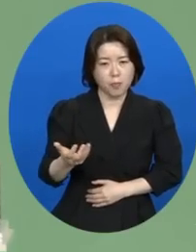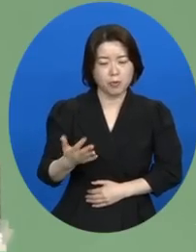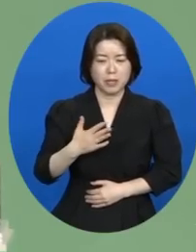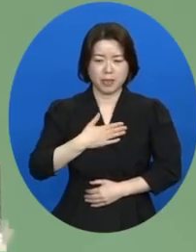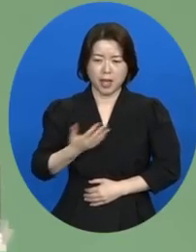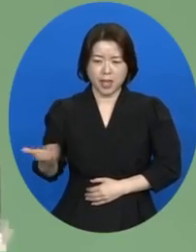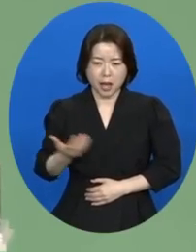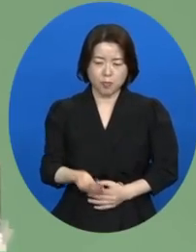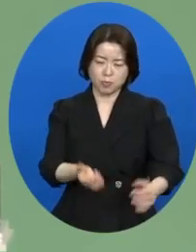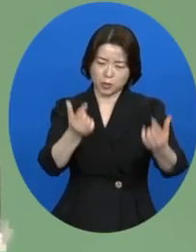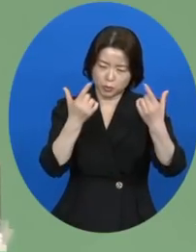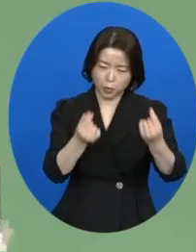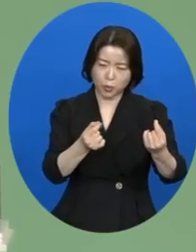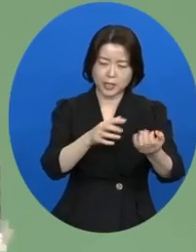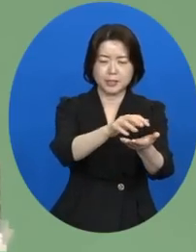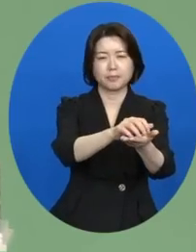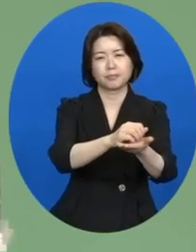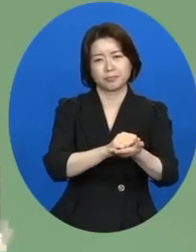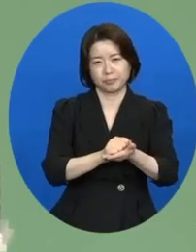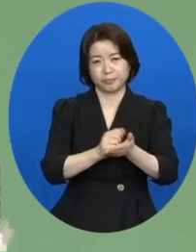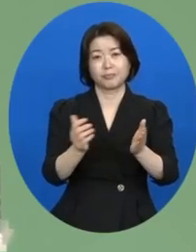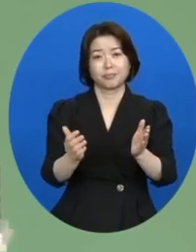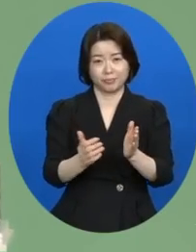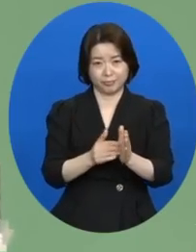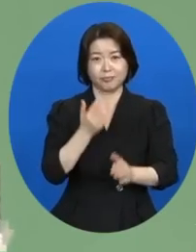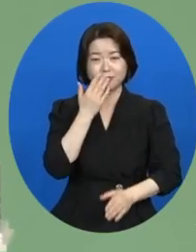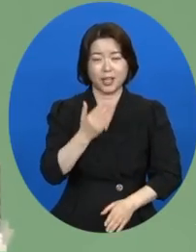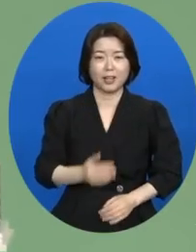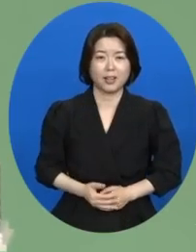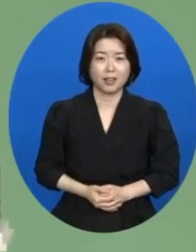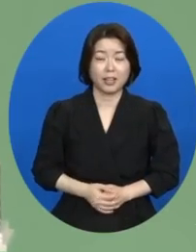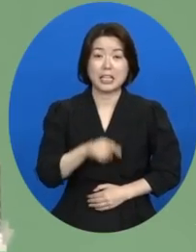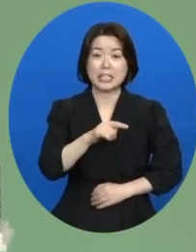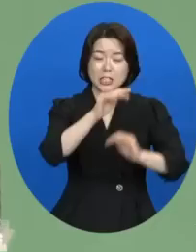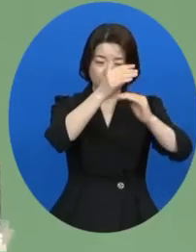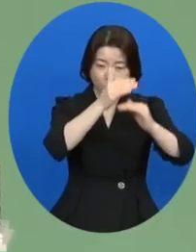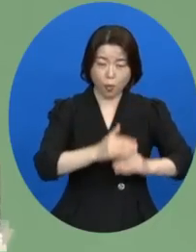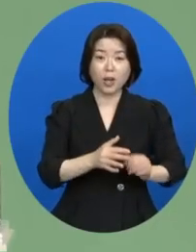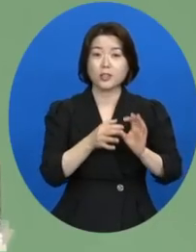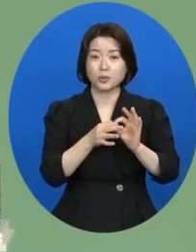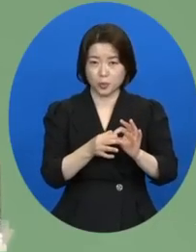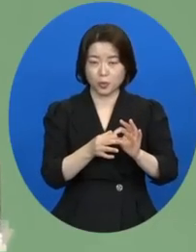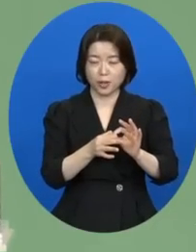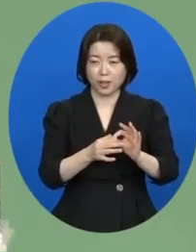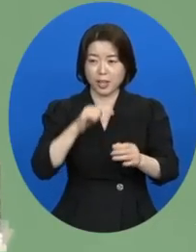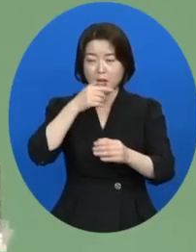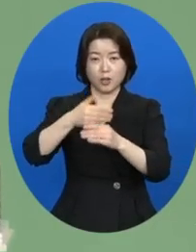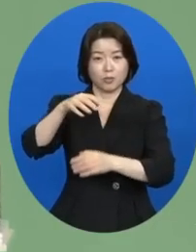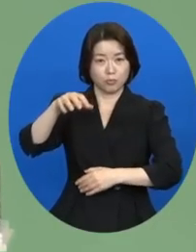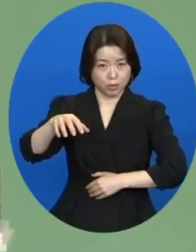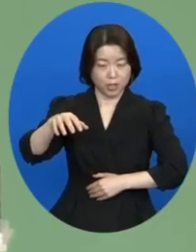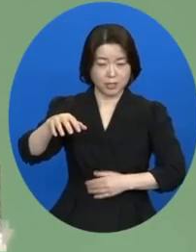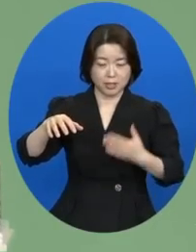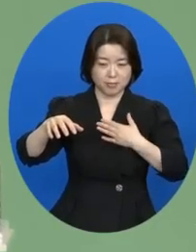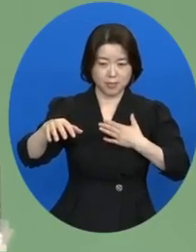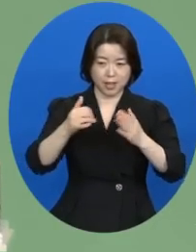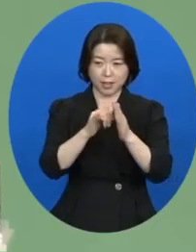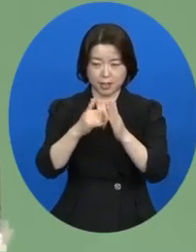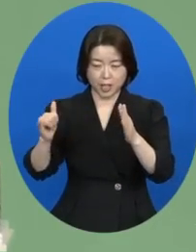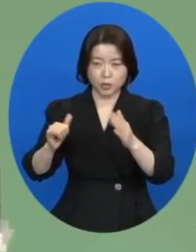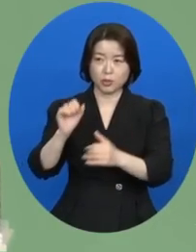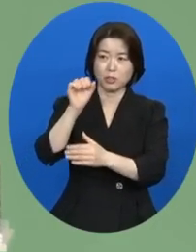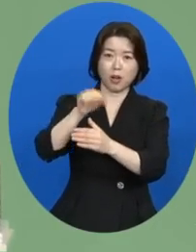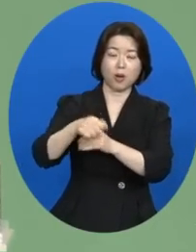아픔으로 받아들일 수 있었습니다. 이런 과정을 통해 북한에서 저희 가족에게